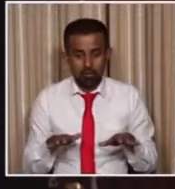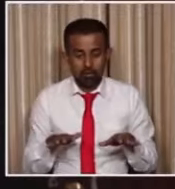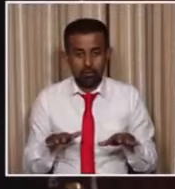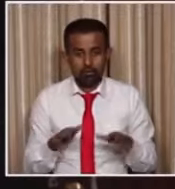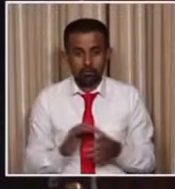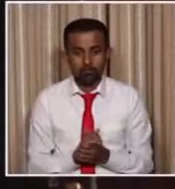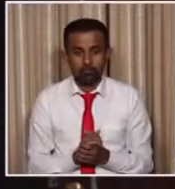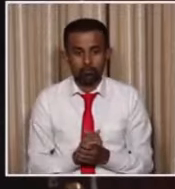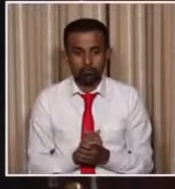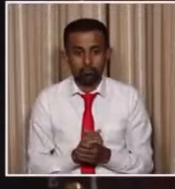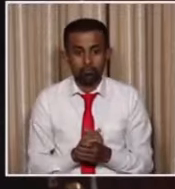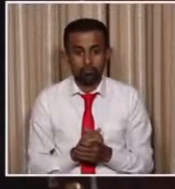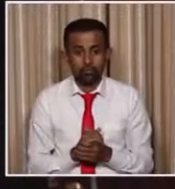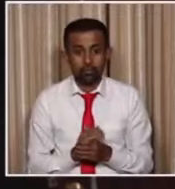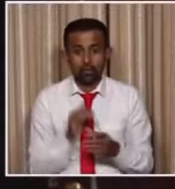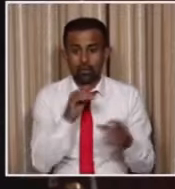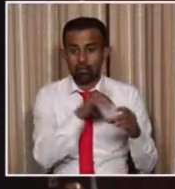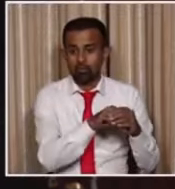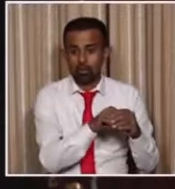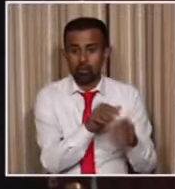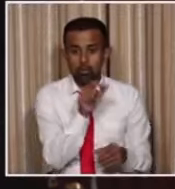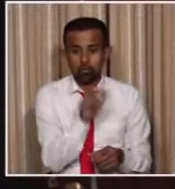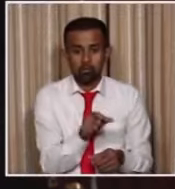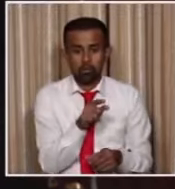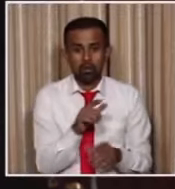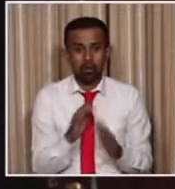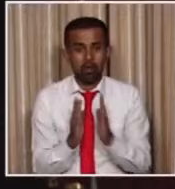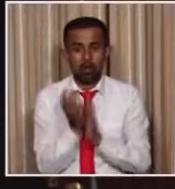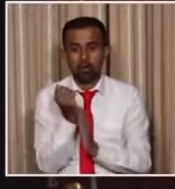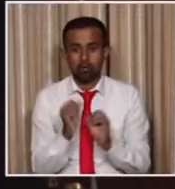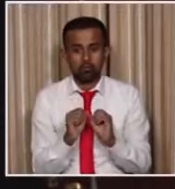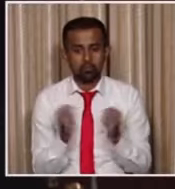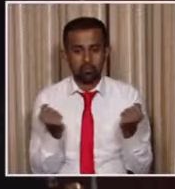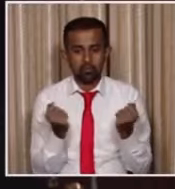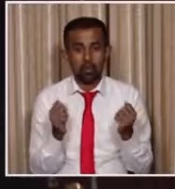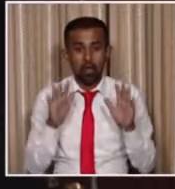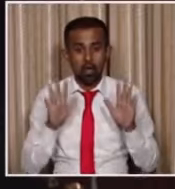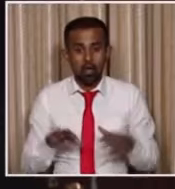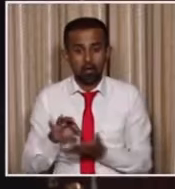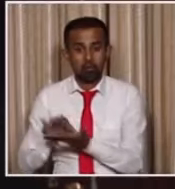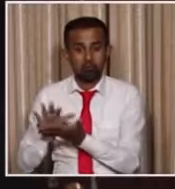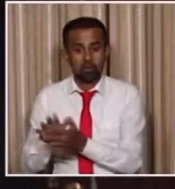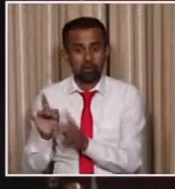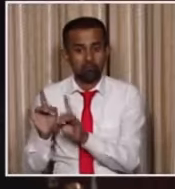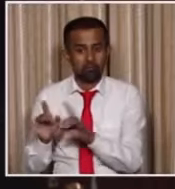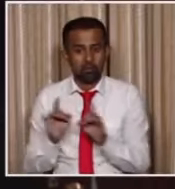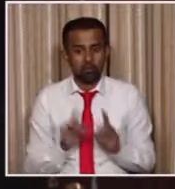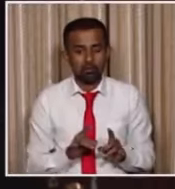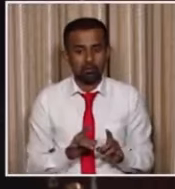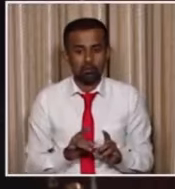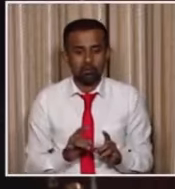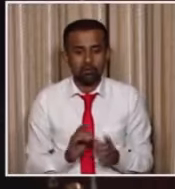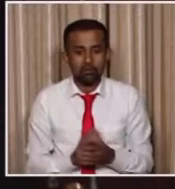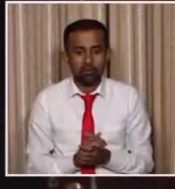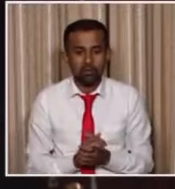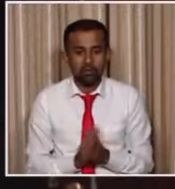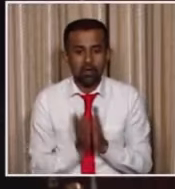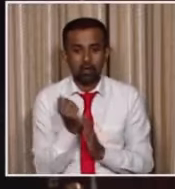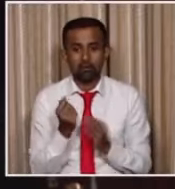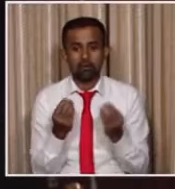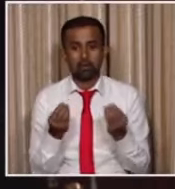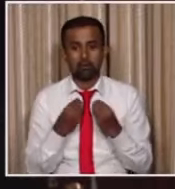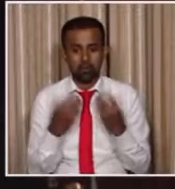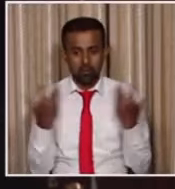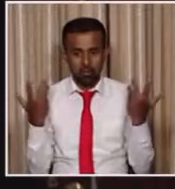ඒ දේපලට පිවිසෙන පුජ්‍යලයාට කිසිදු අයිතියක් ඇත්තේ නැහැ. මොකද අර අවසාන තීන්දුවත් එක්ක ඔහුට ඒ අයිතිය